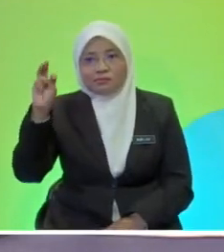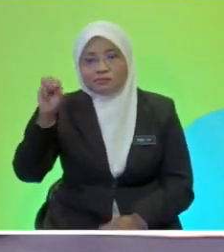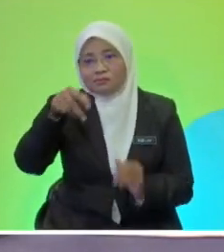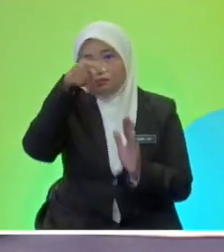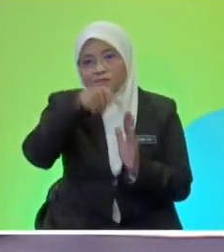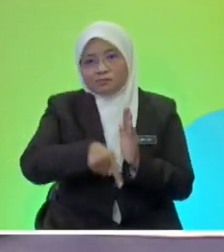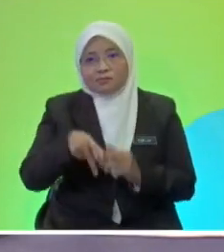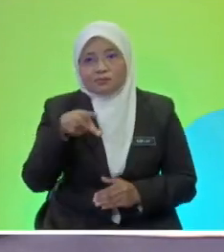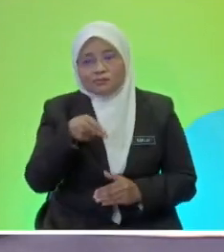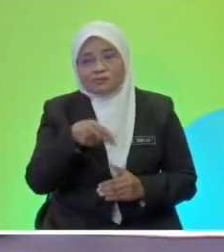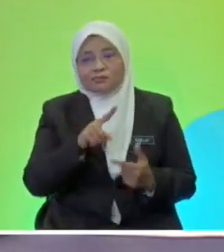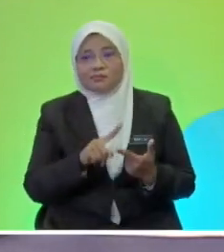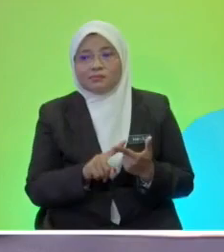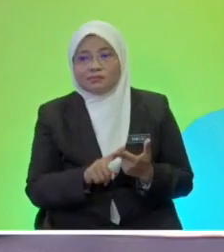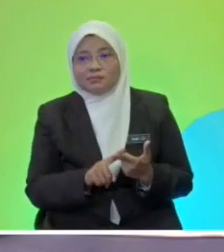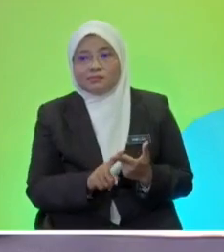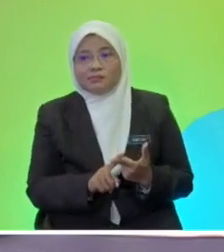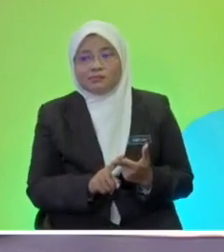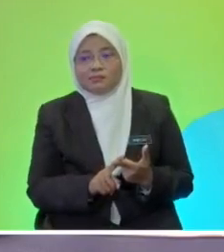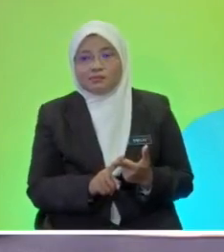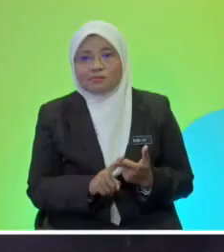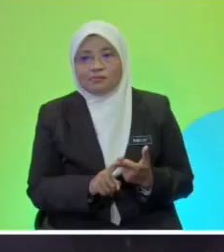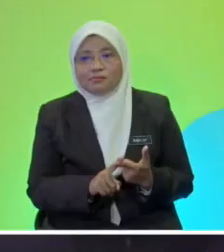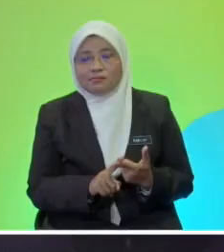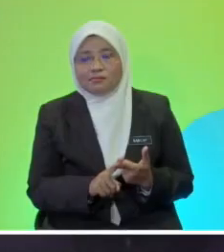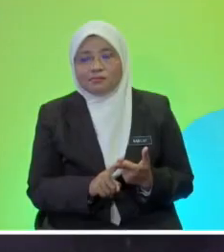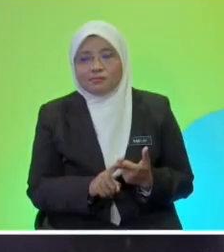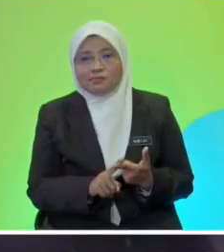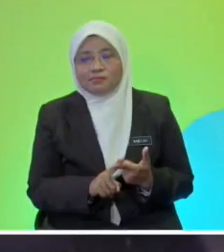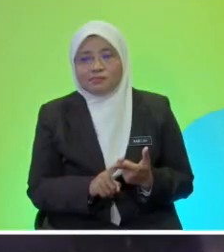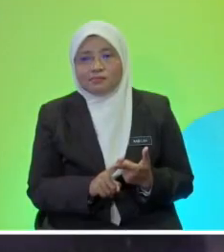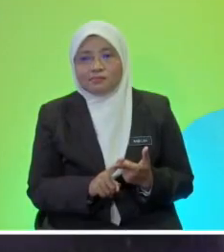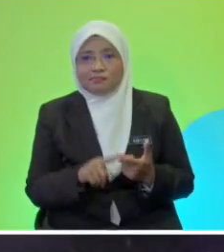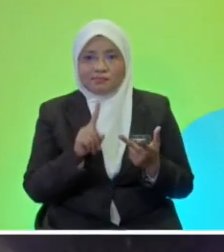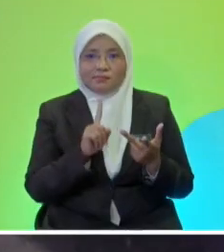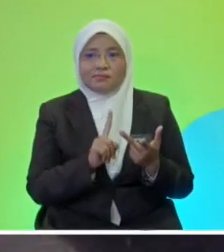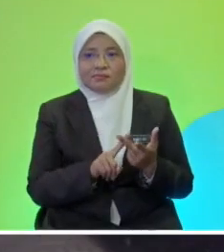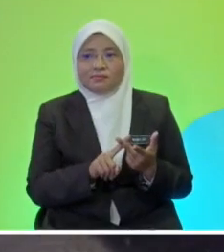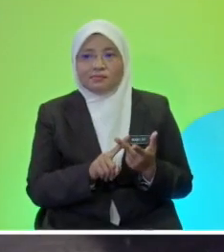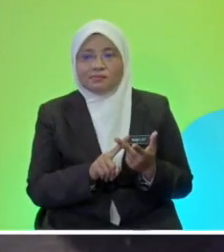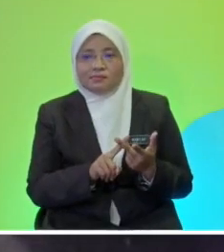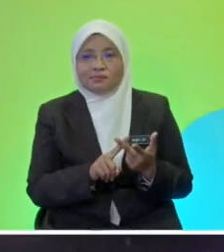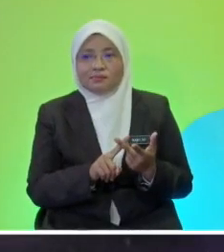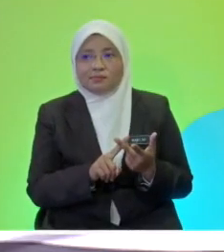oke oke yang ketiga